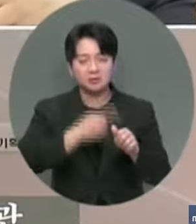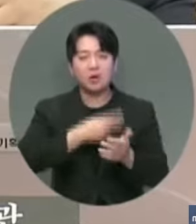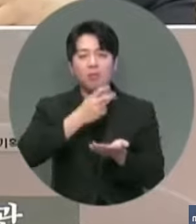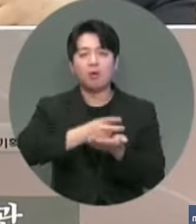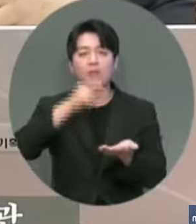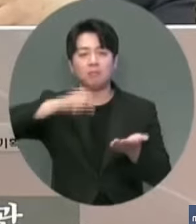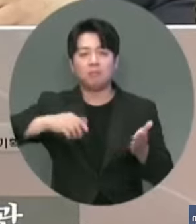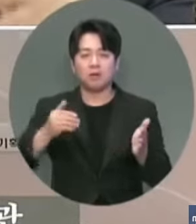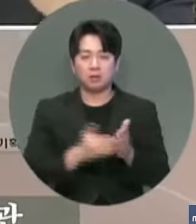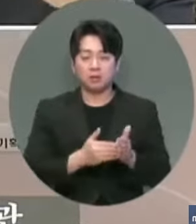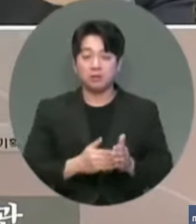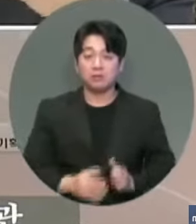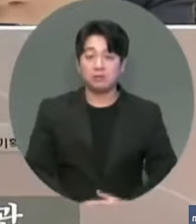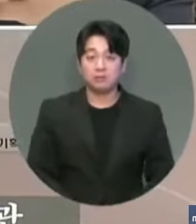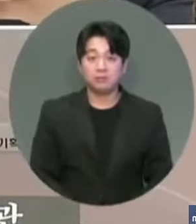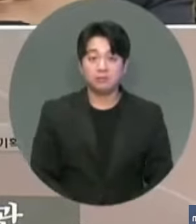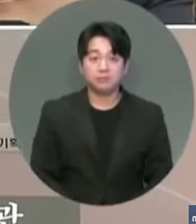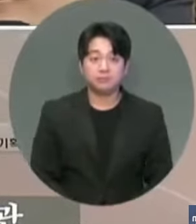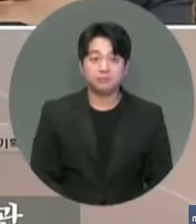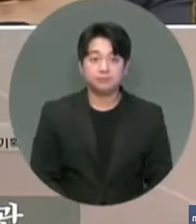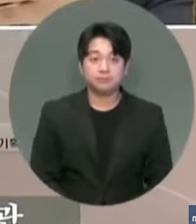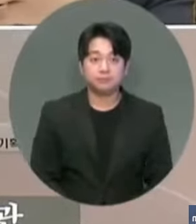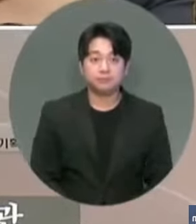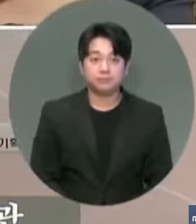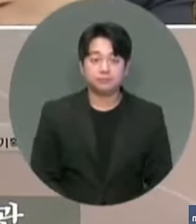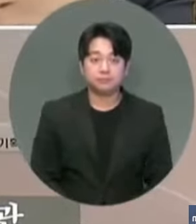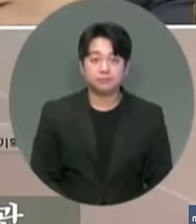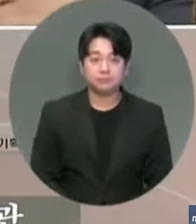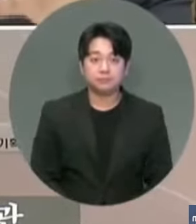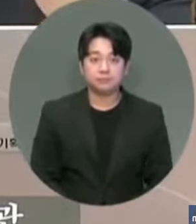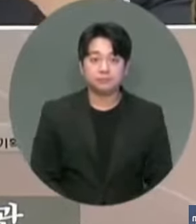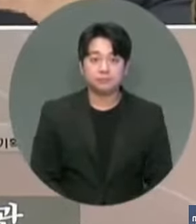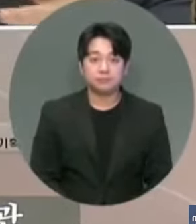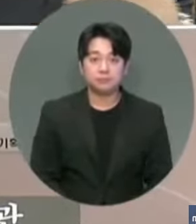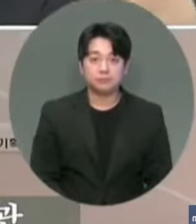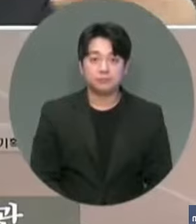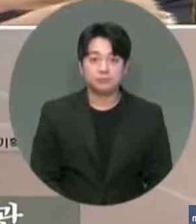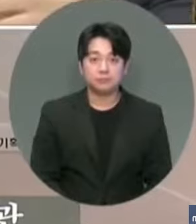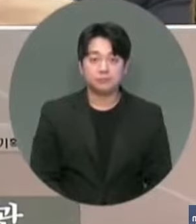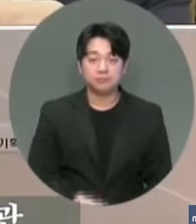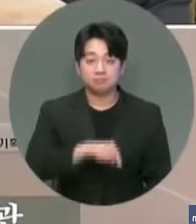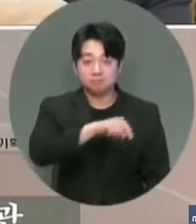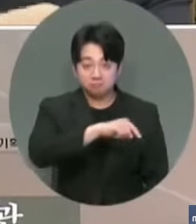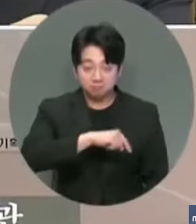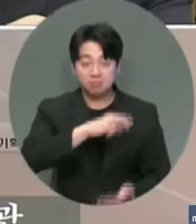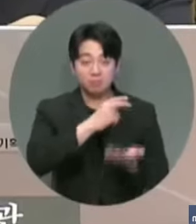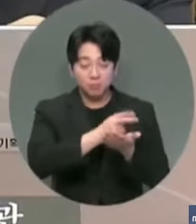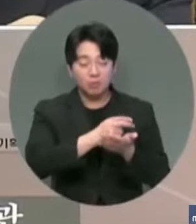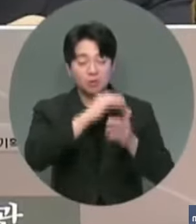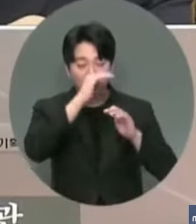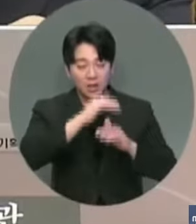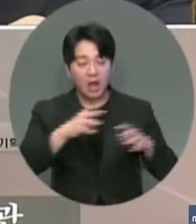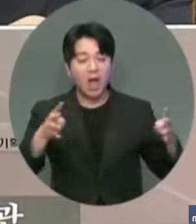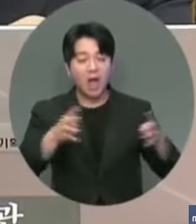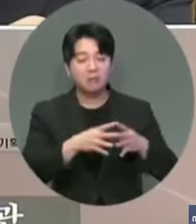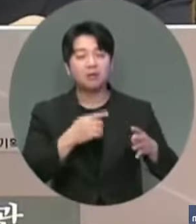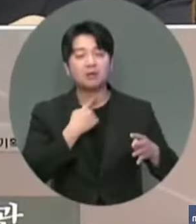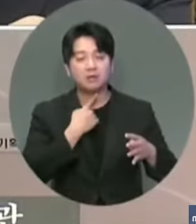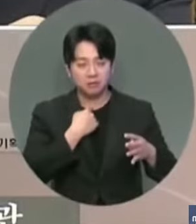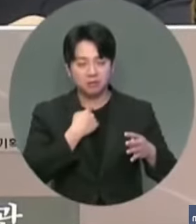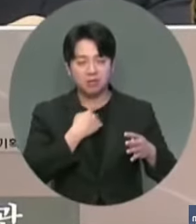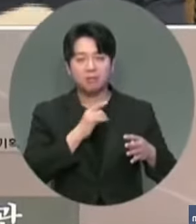다음에 아는데. 뭐 근데 예산을 국제적으로도 구체적으로 그 주도하신 수립하는 거는. 의원님들이 국제적으로 상도 받으시고, 뭐 저는 그래서 그런 정도만 저는 알고 자, 있었던 것 그렇긴 같습니다. 한데,